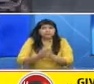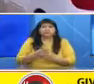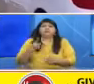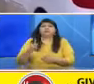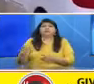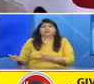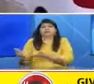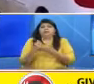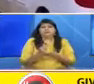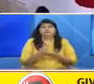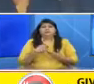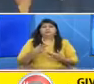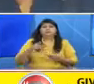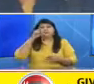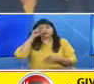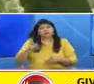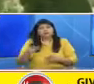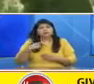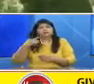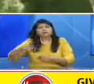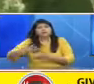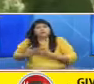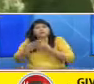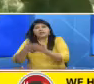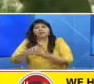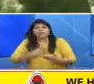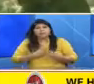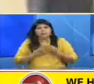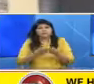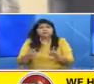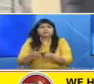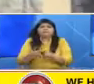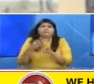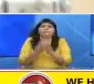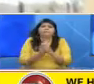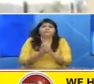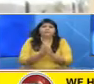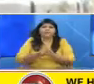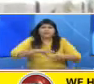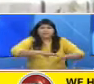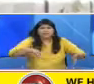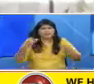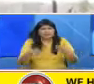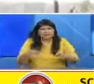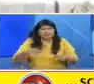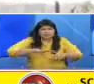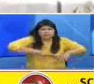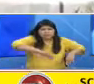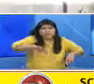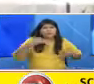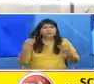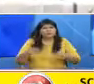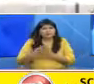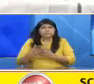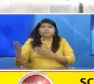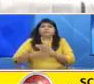देंगे। घर हो या गलियां, चौक चौराहे हो या नालियां, स्कूल कॉलेज से लेकर सभी सार्वजनिक स्थलों